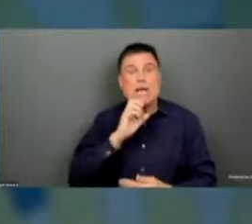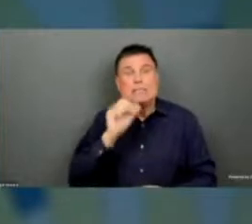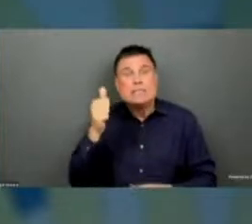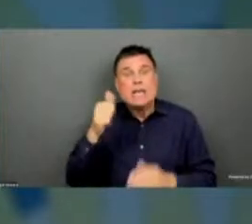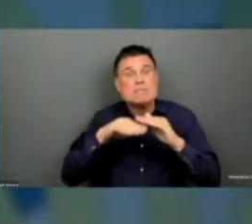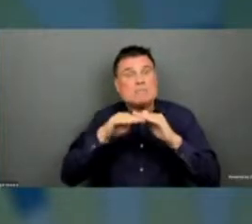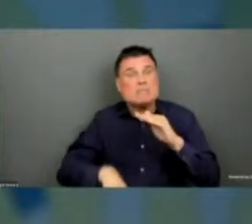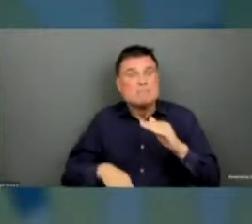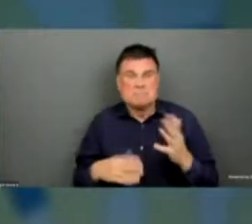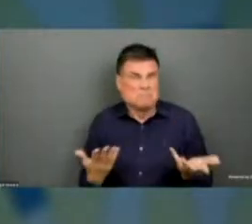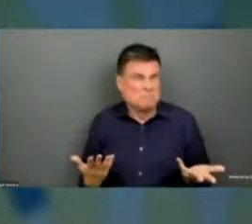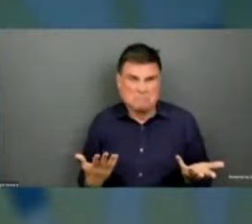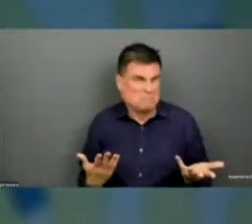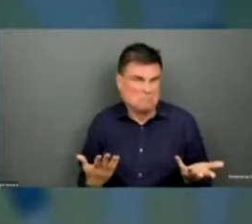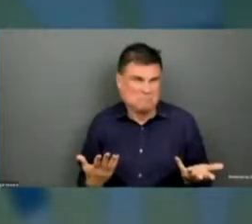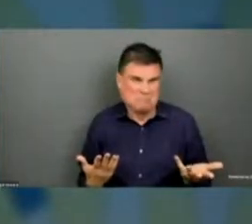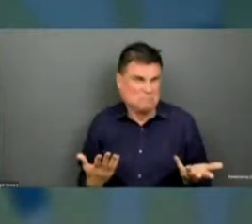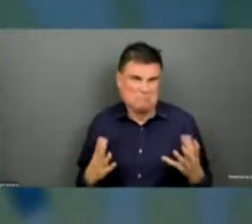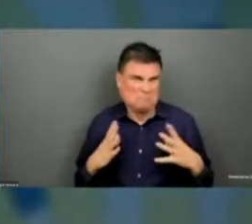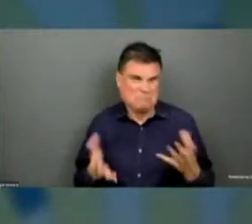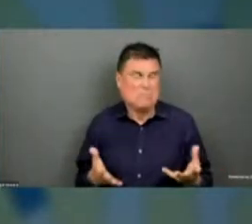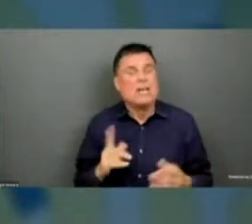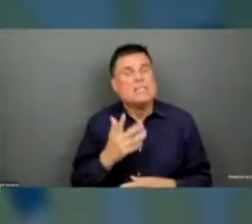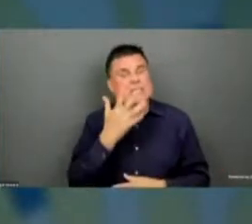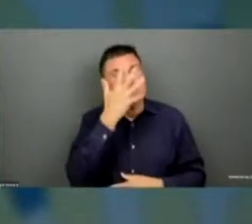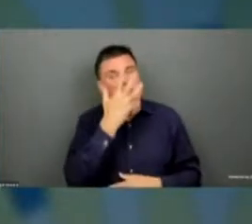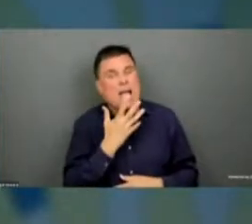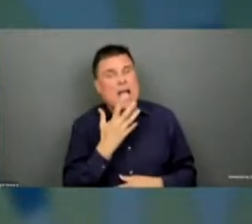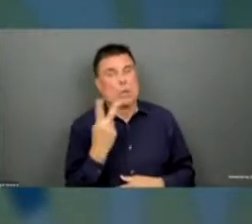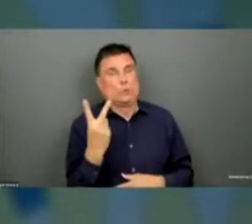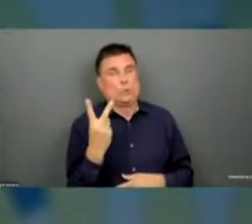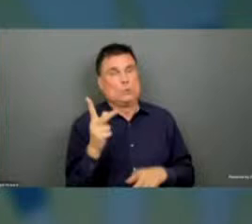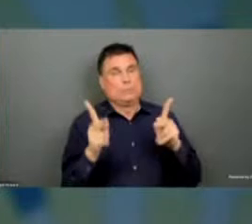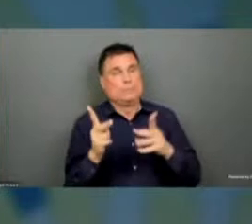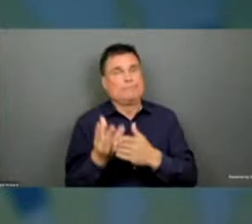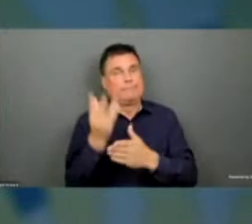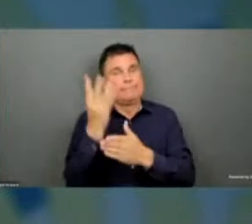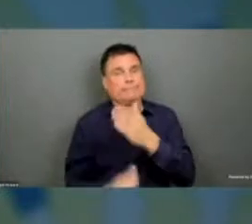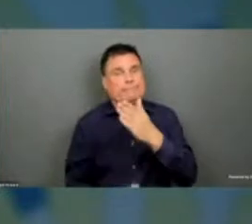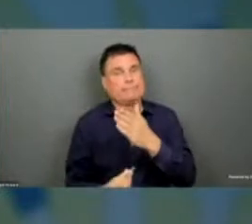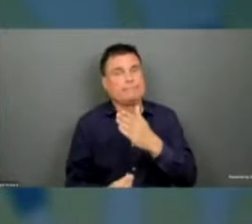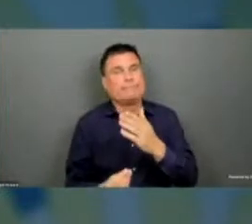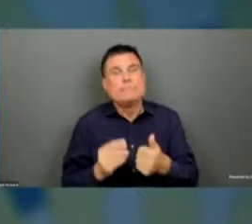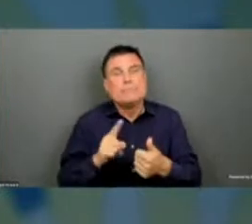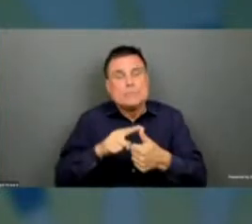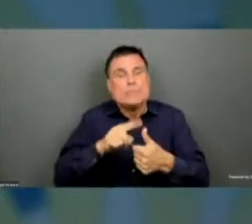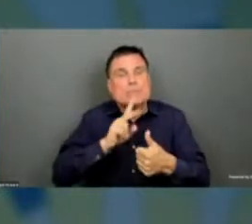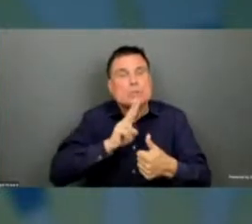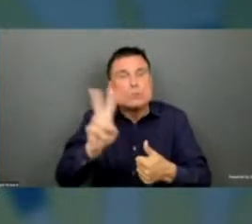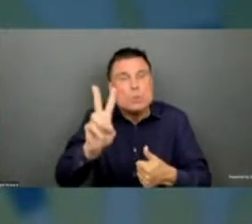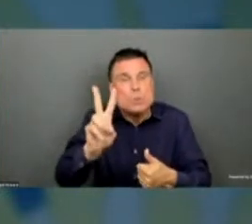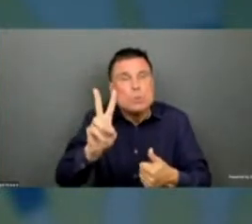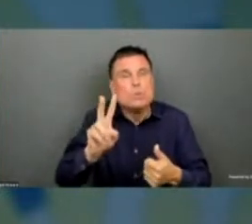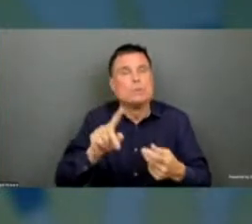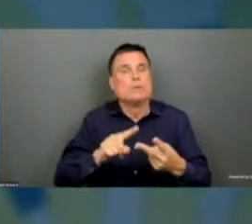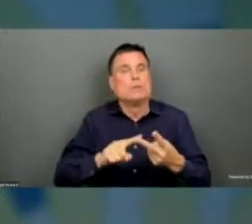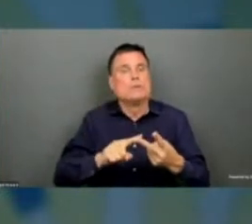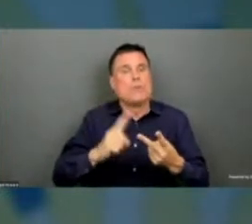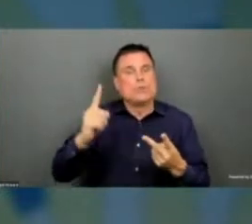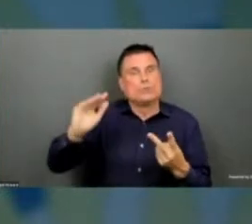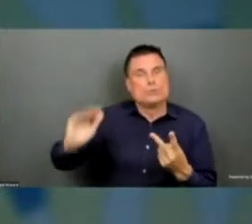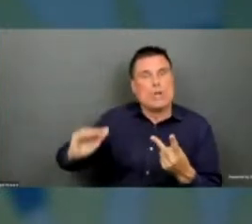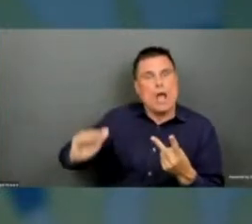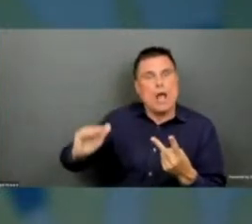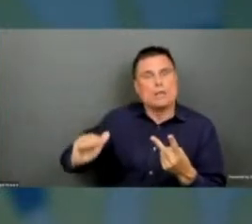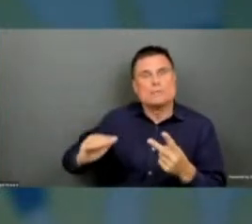岁的是这个人你看到吗这个10岁以下的这个阳性就很低，那么